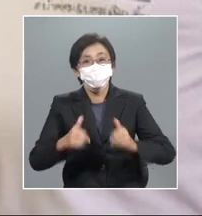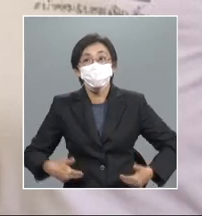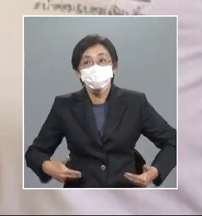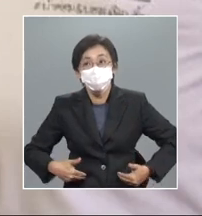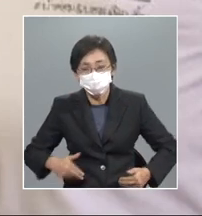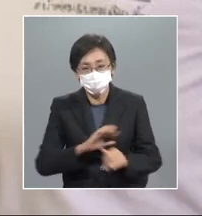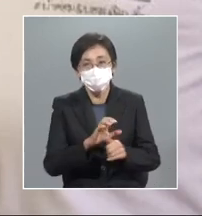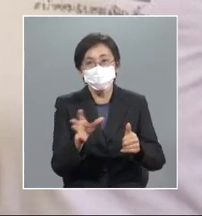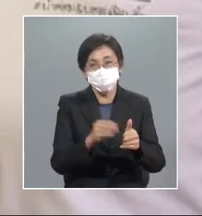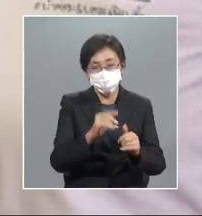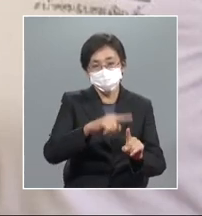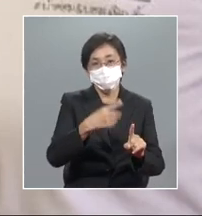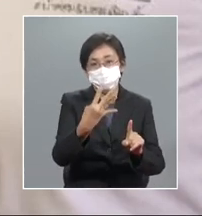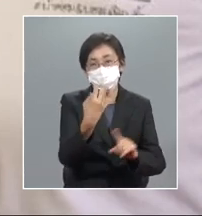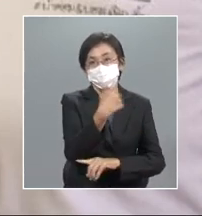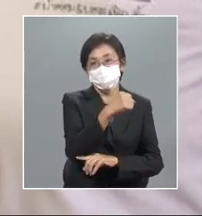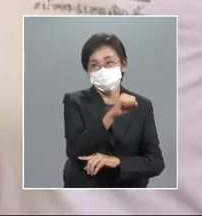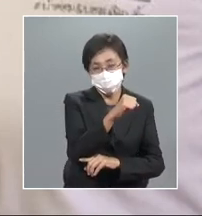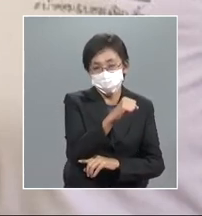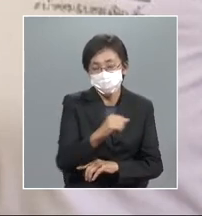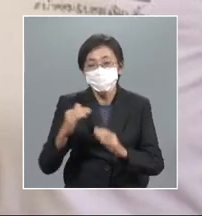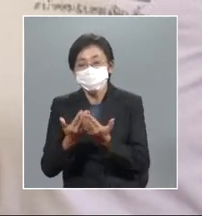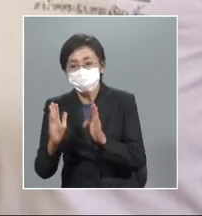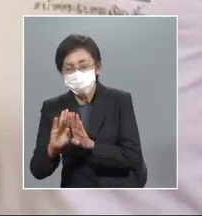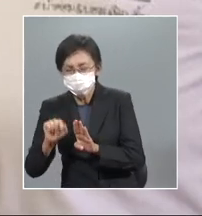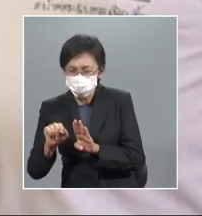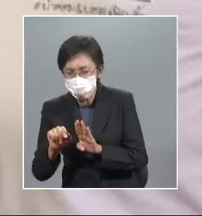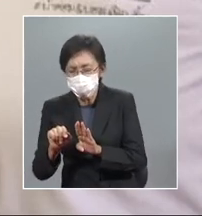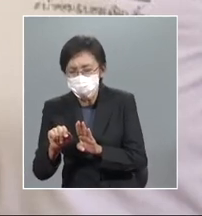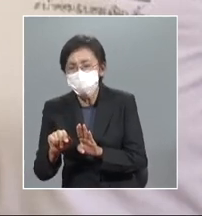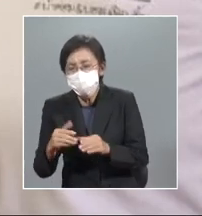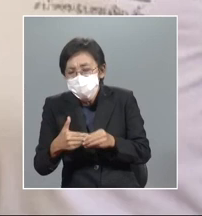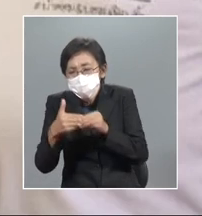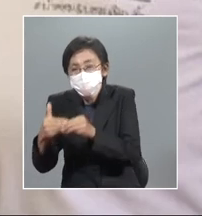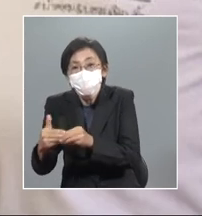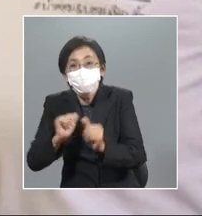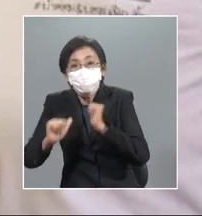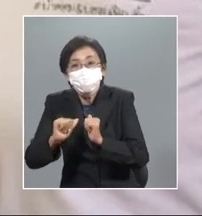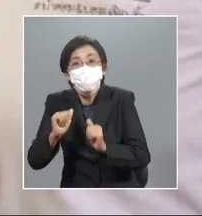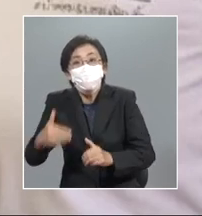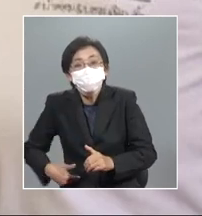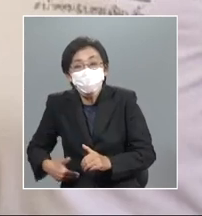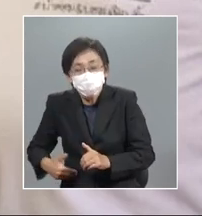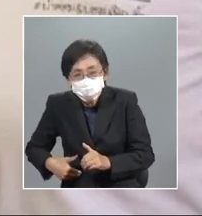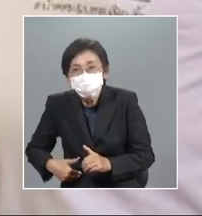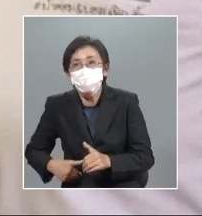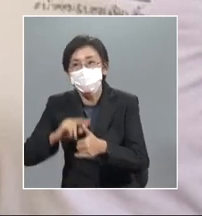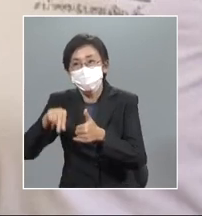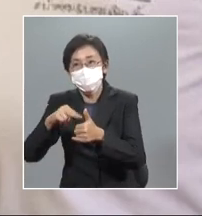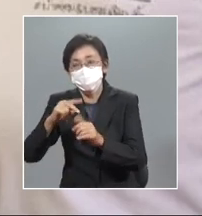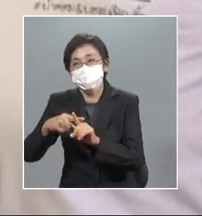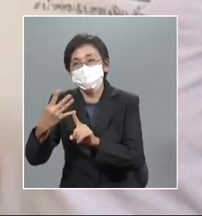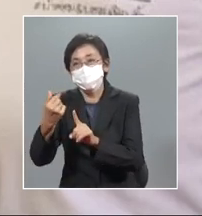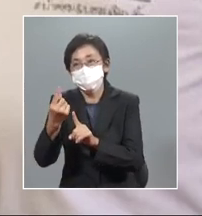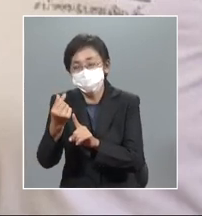เมื่อวันที่ 10เมษายนทางบ้านเองก็ไม่ได้ยิ่งนอนใจนะอ่านะค่อมนั้นไปตรวจเชื้อนะครับในวันที่ 11เมษายนหลัง